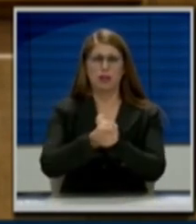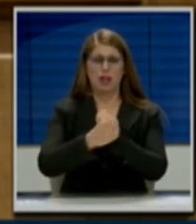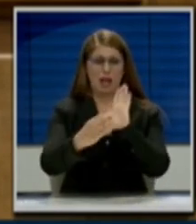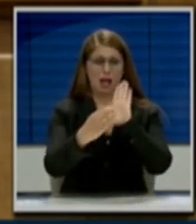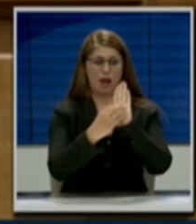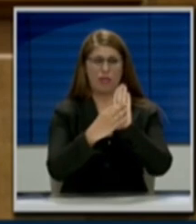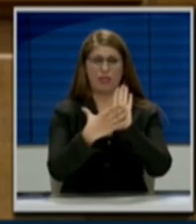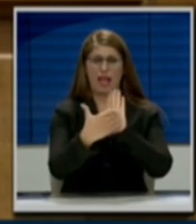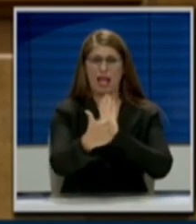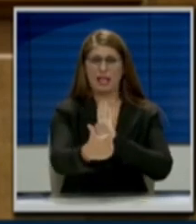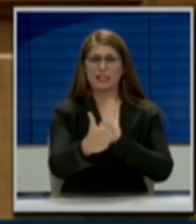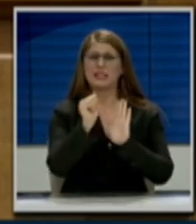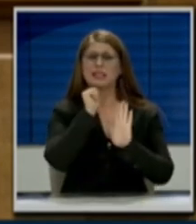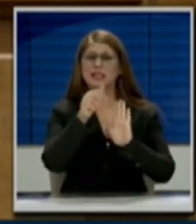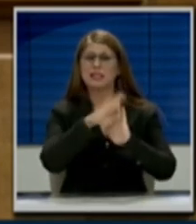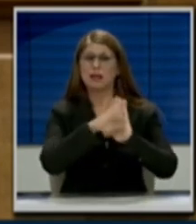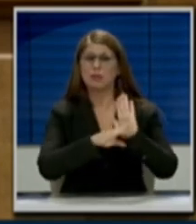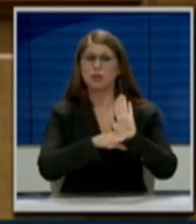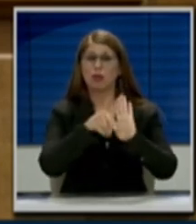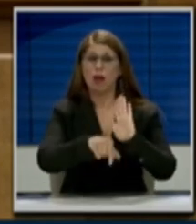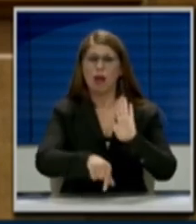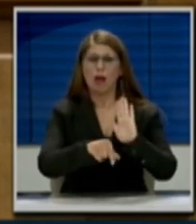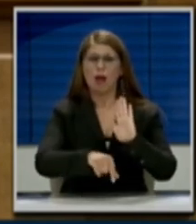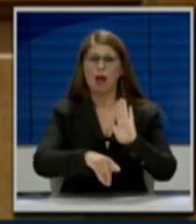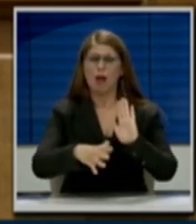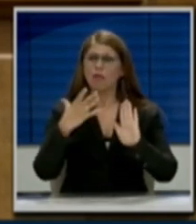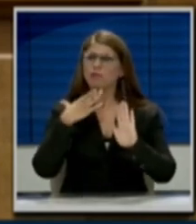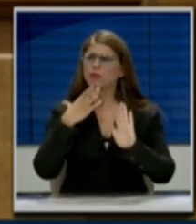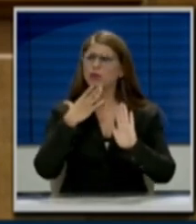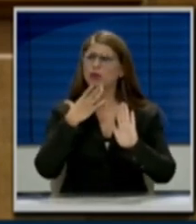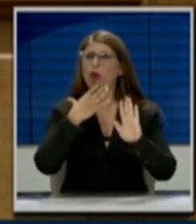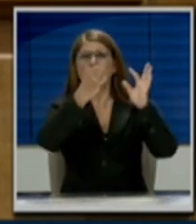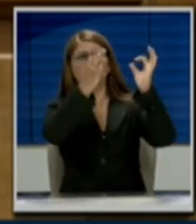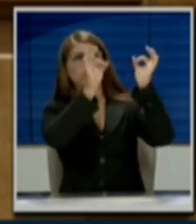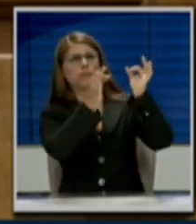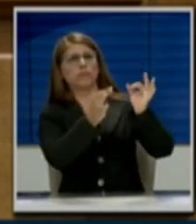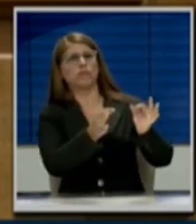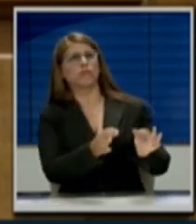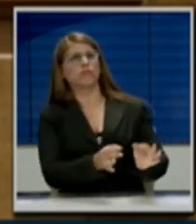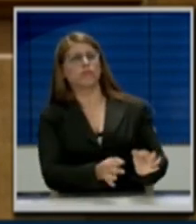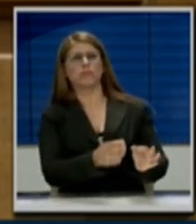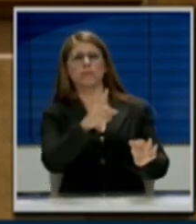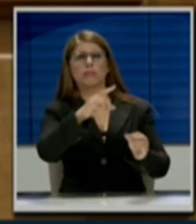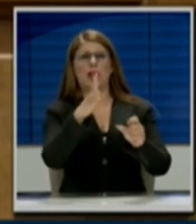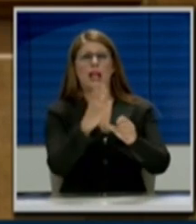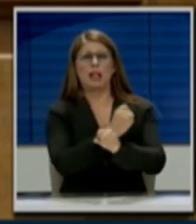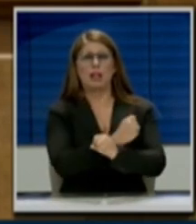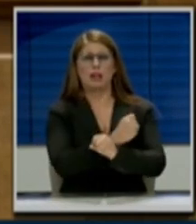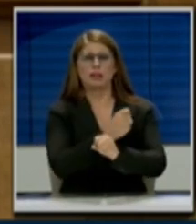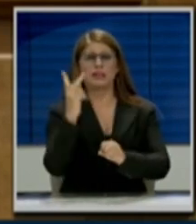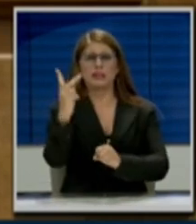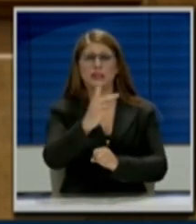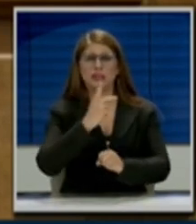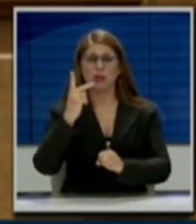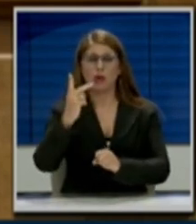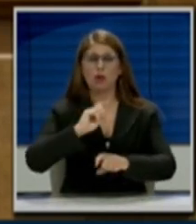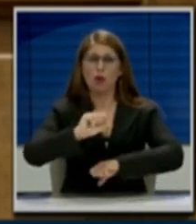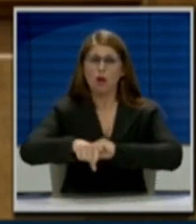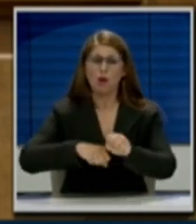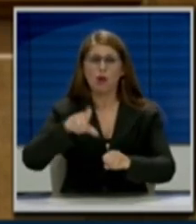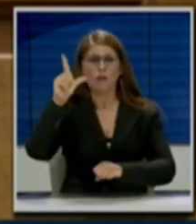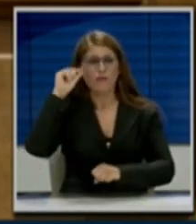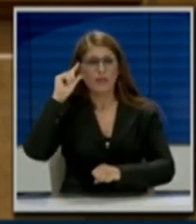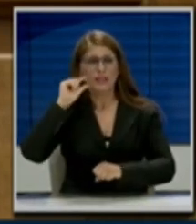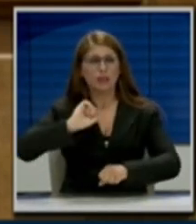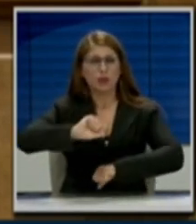Συντάγματος που αποτελεί μια εμβληματική κατάκτηση των κοινωνικών αγώνων, του φοιτητικού